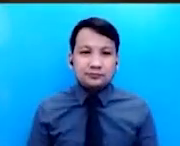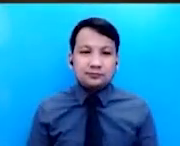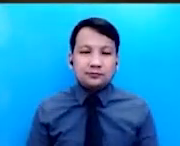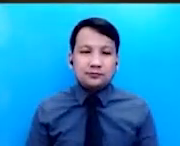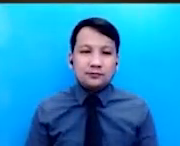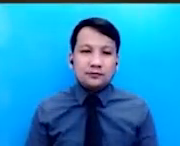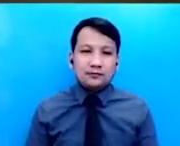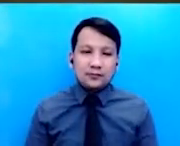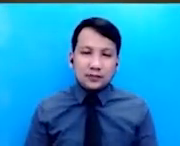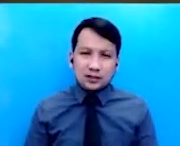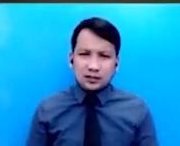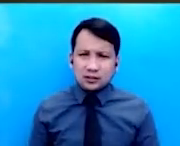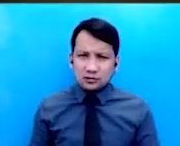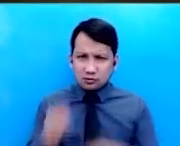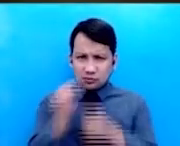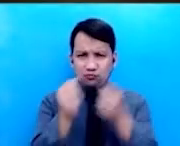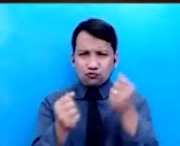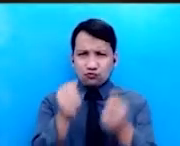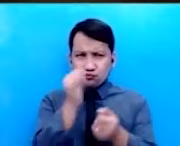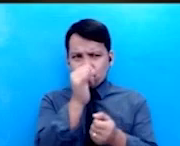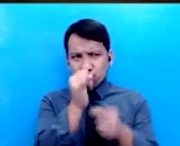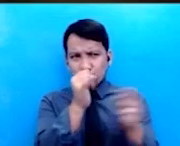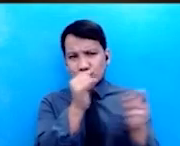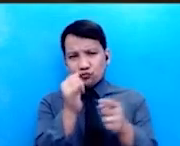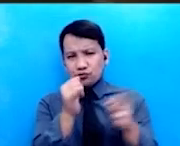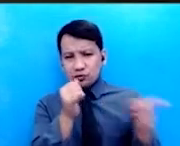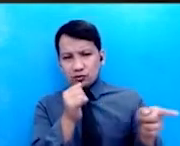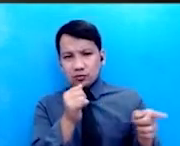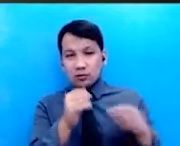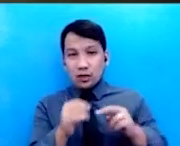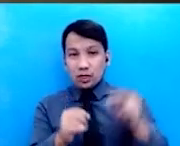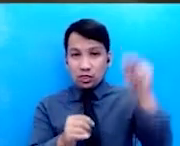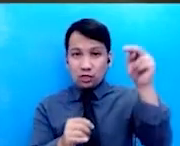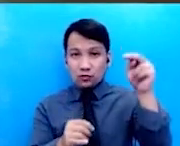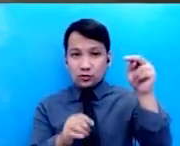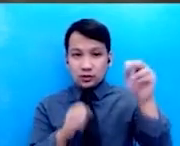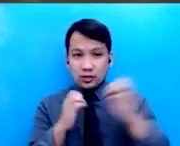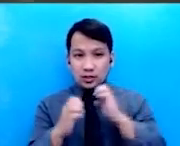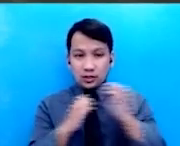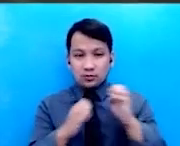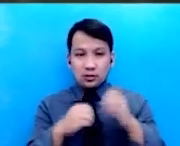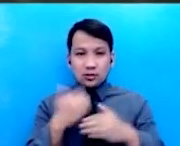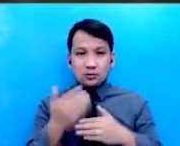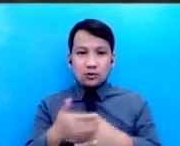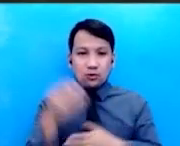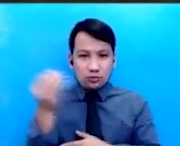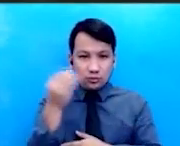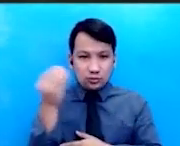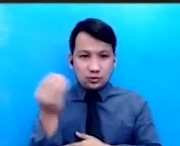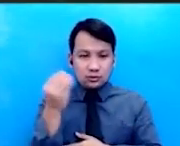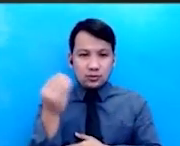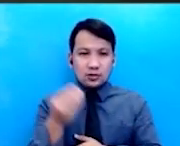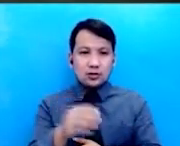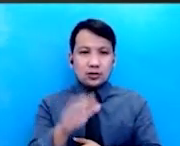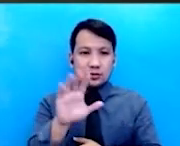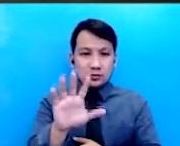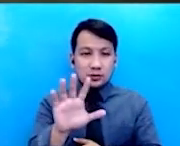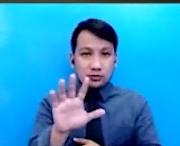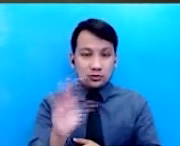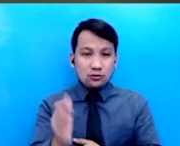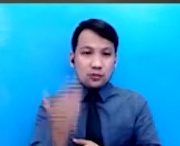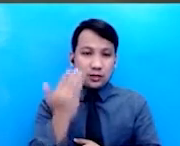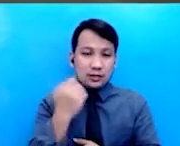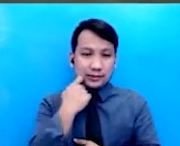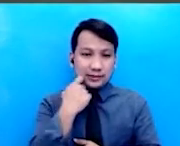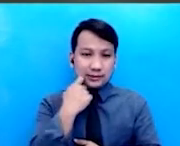Pagmasdan ang dashcam video na ito ng isang motorista sa northbound lane ng EDSA sa bahagi ng Ortigas pasado alas 5 na umaga kanina.